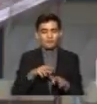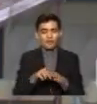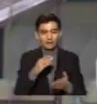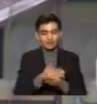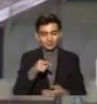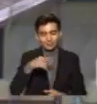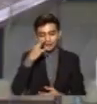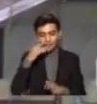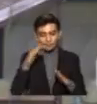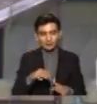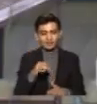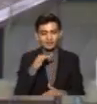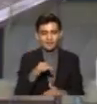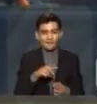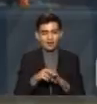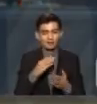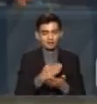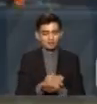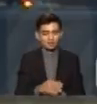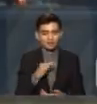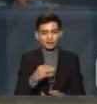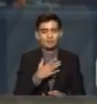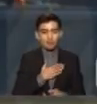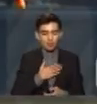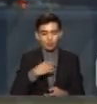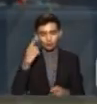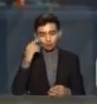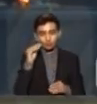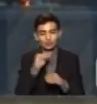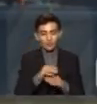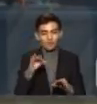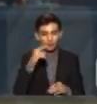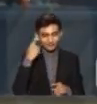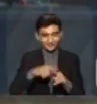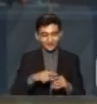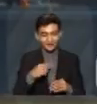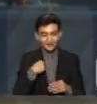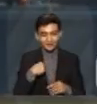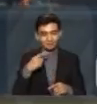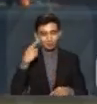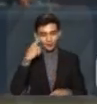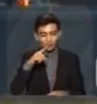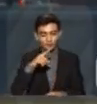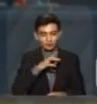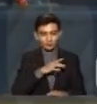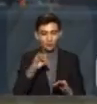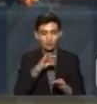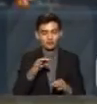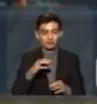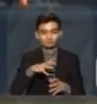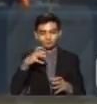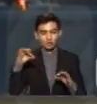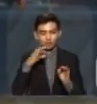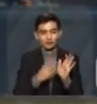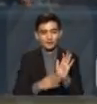нашей страны влияет. Моей установке позволит снизить выбросы в атмосферу